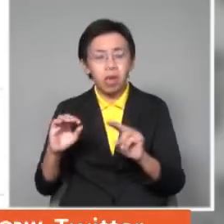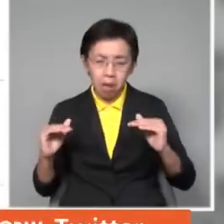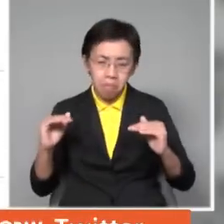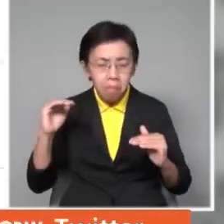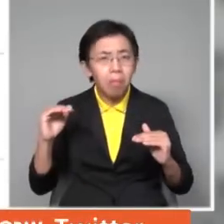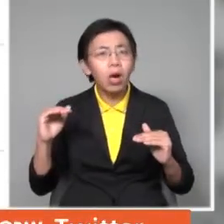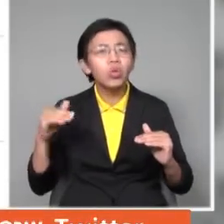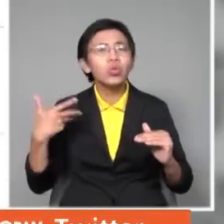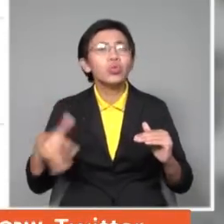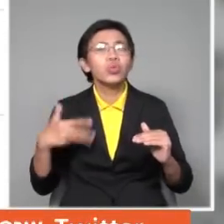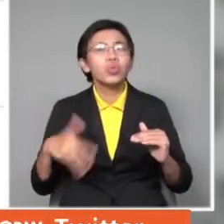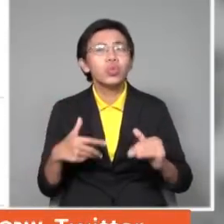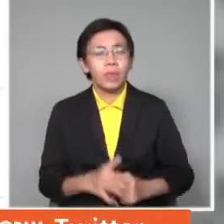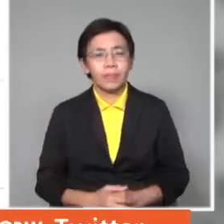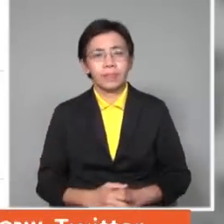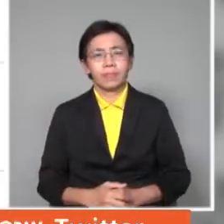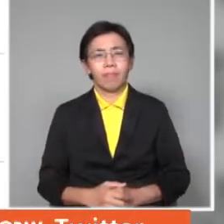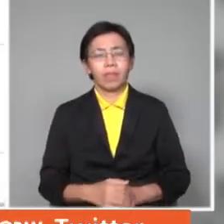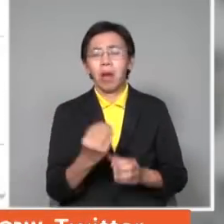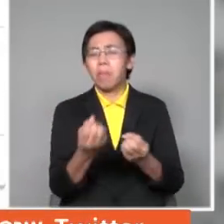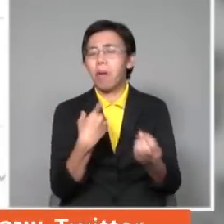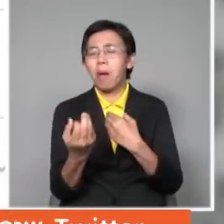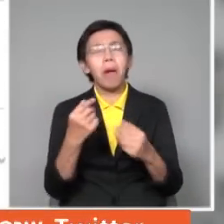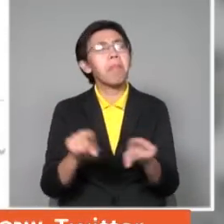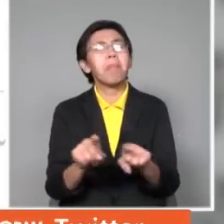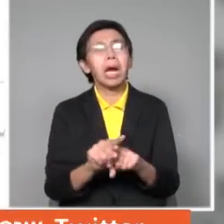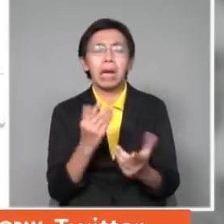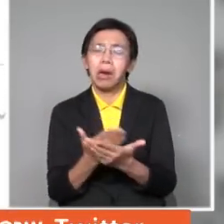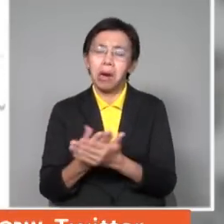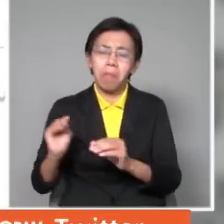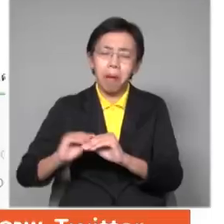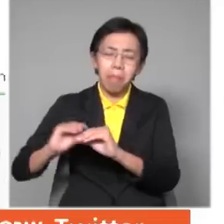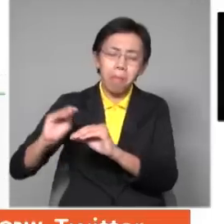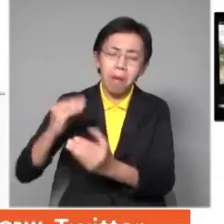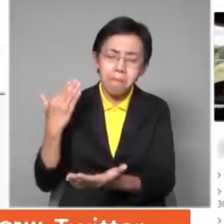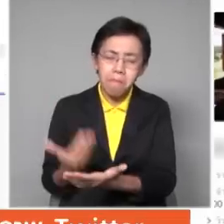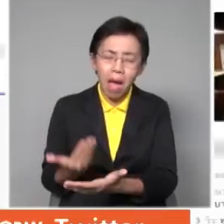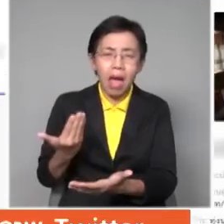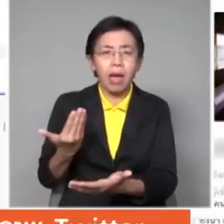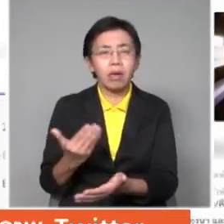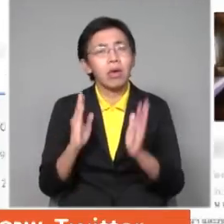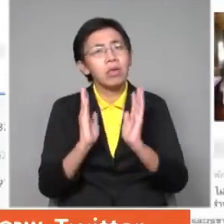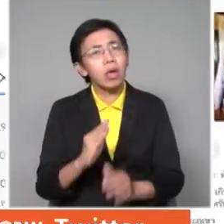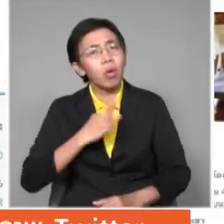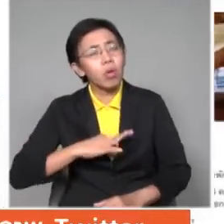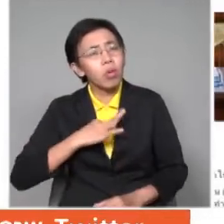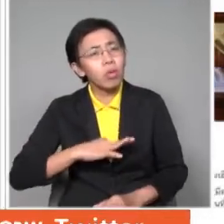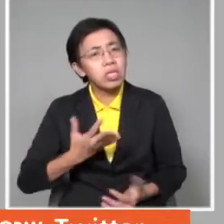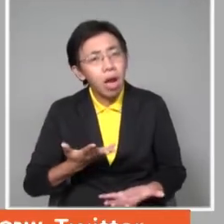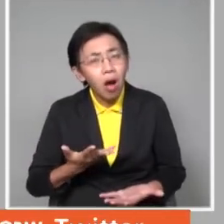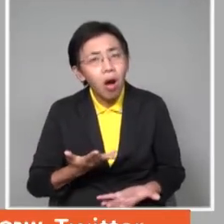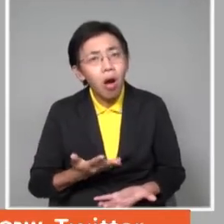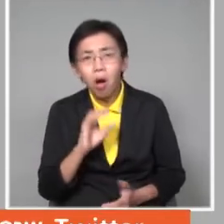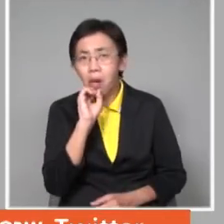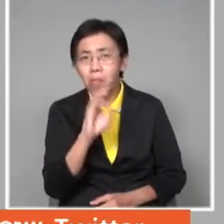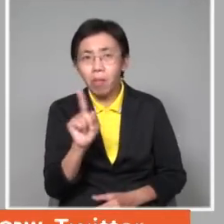แพงกว่าตอนแรกอีกนะคะความเห็นส่วนใหญ่จะเป็นไปในทิศทางนี้ค่ะคุณผู้ชมแต่อย่างไรก็ตามก็มีหลายคนนะคะที่เขาเข้ามาบ